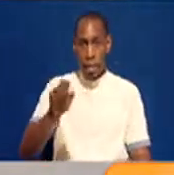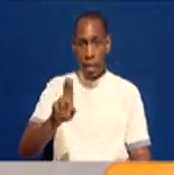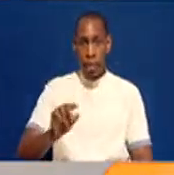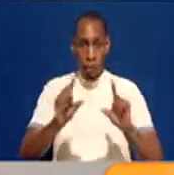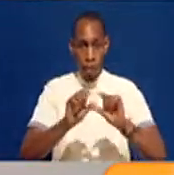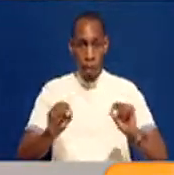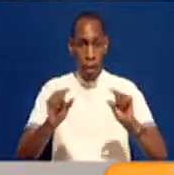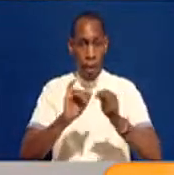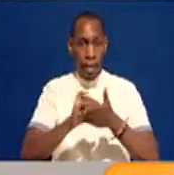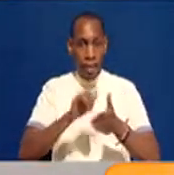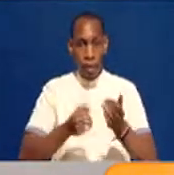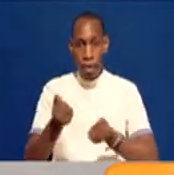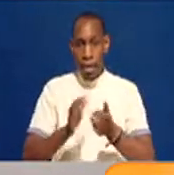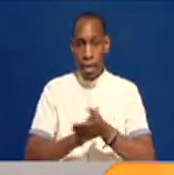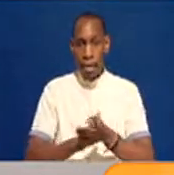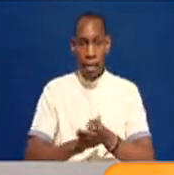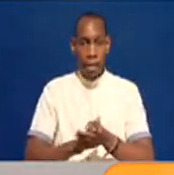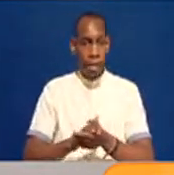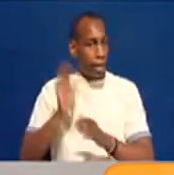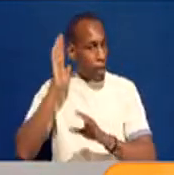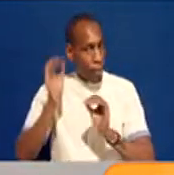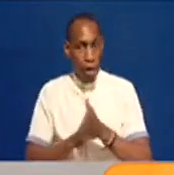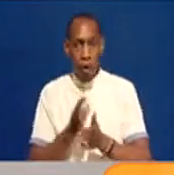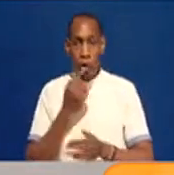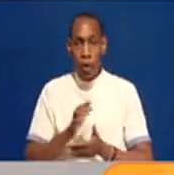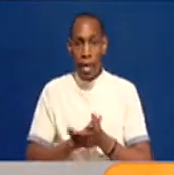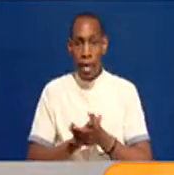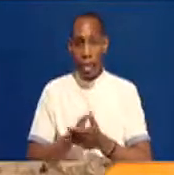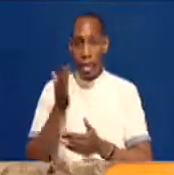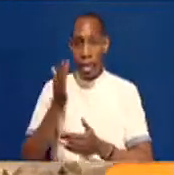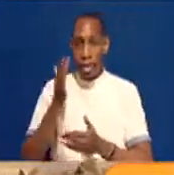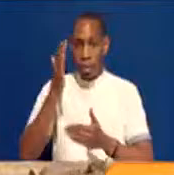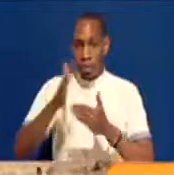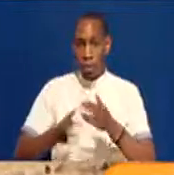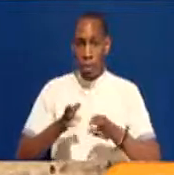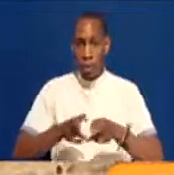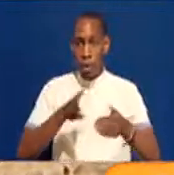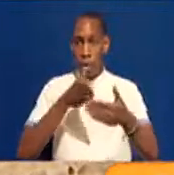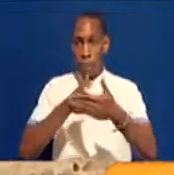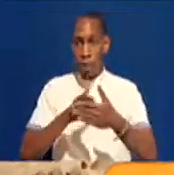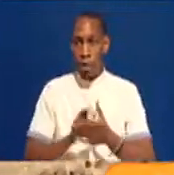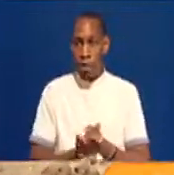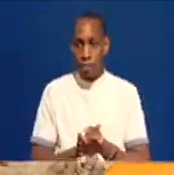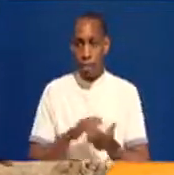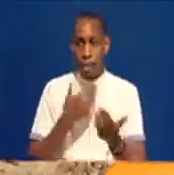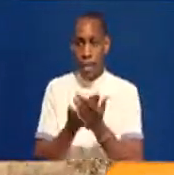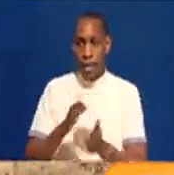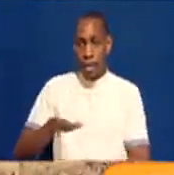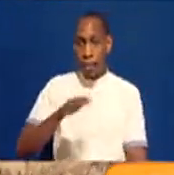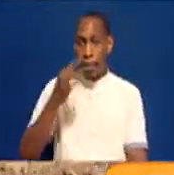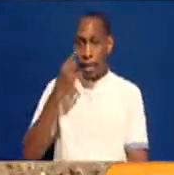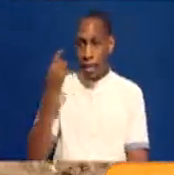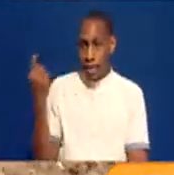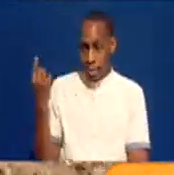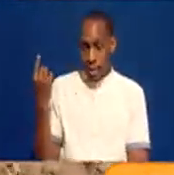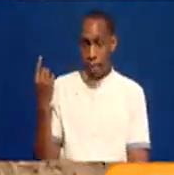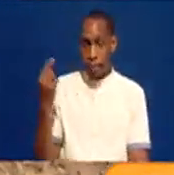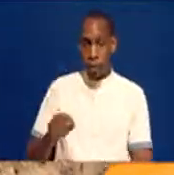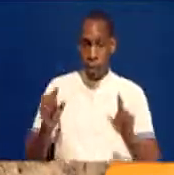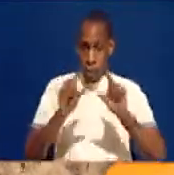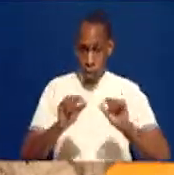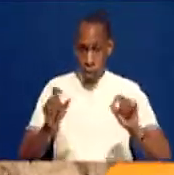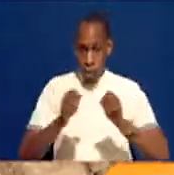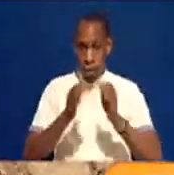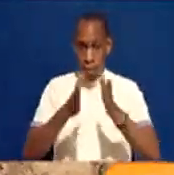kuwa gari hilo lilikaidi amri ya kusimama kizuizini. Ni katika eneo hili ambapo maafisa hao wanasema